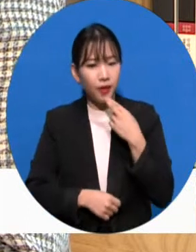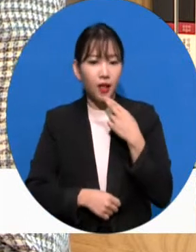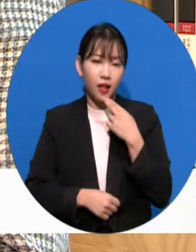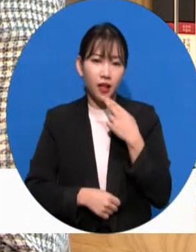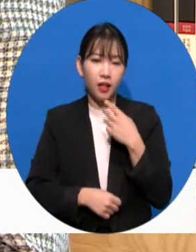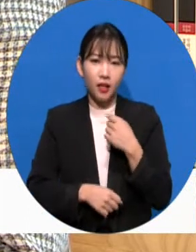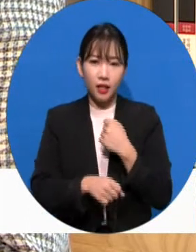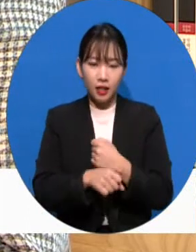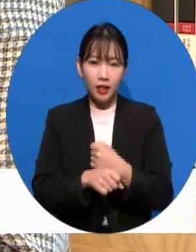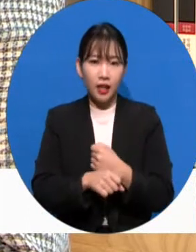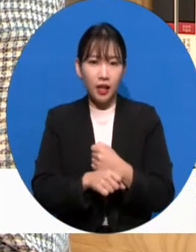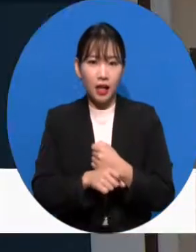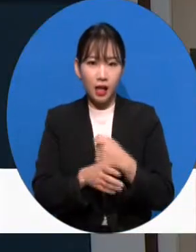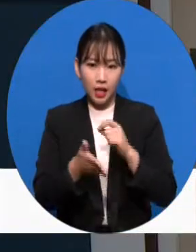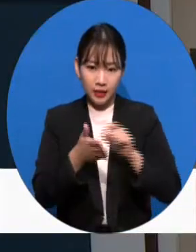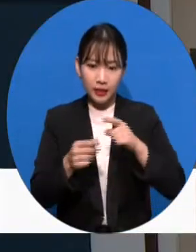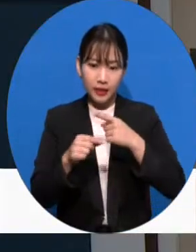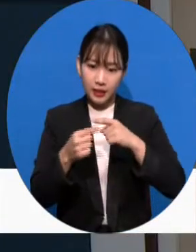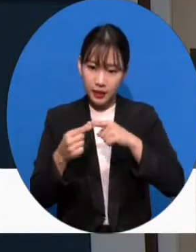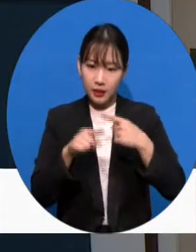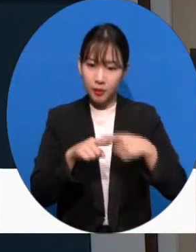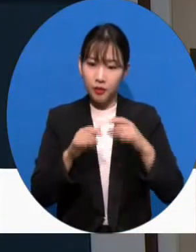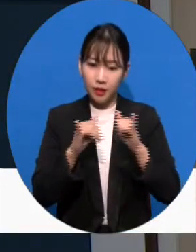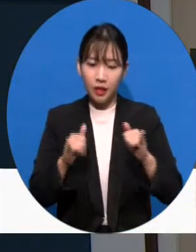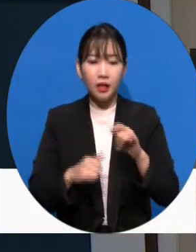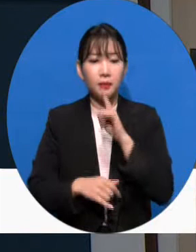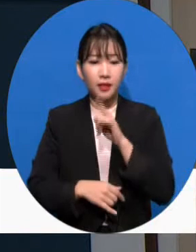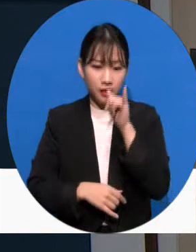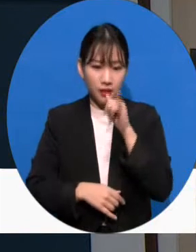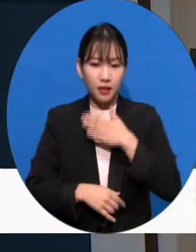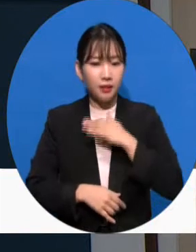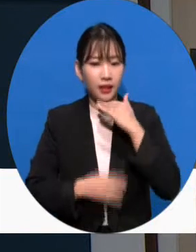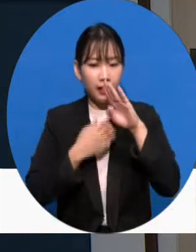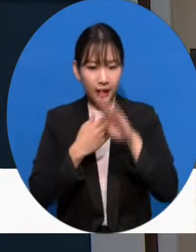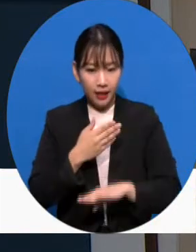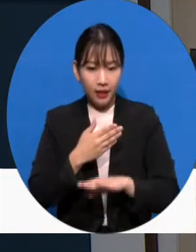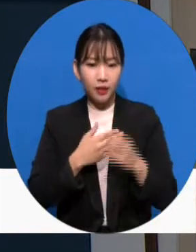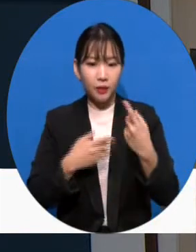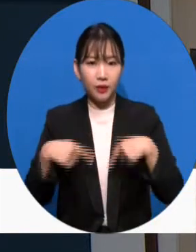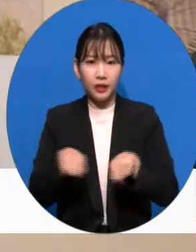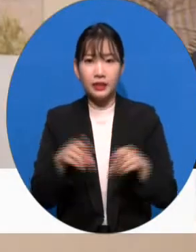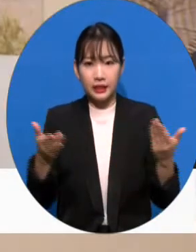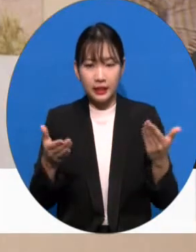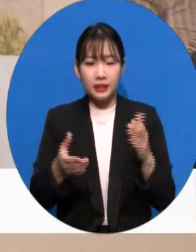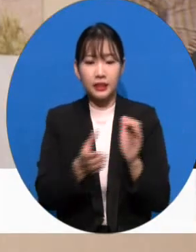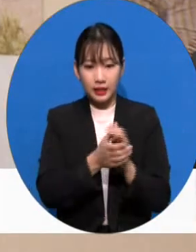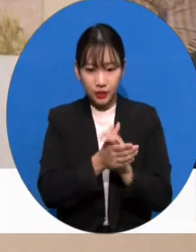비평가라는 얘기를 했는데, 저보다 몇 살 아래고 또 같이 일한 동료